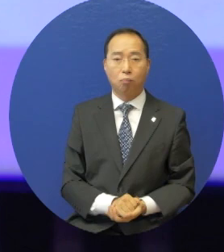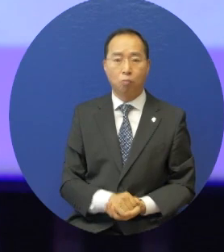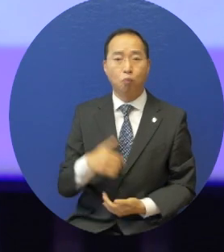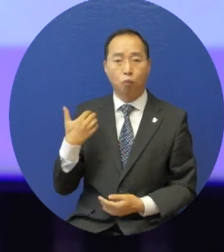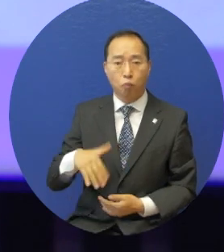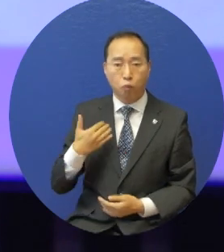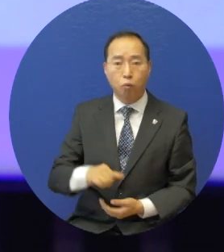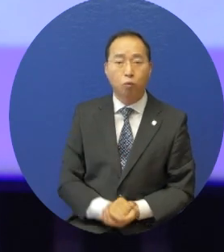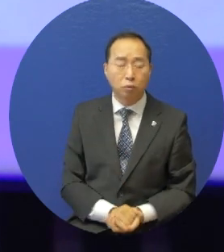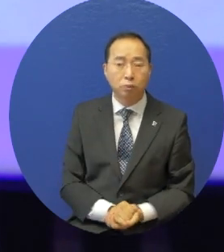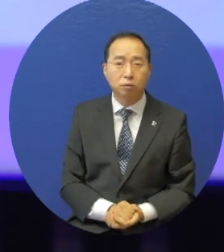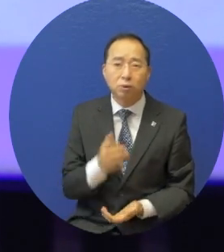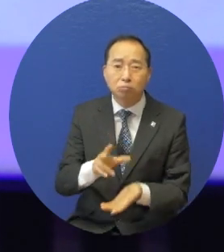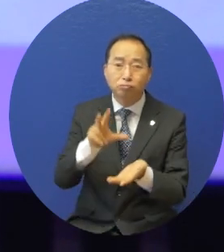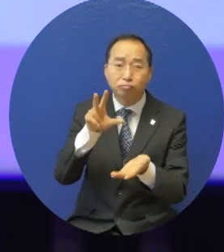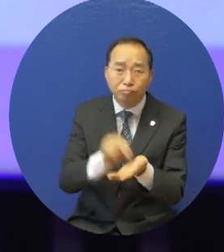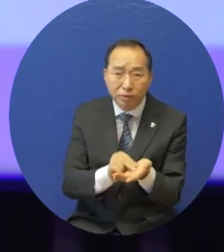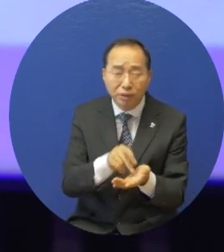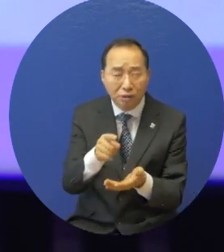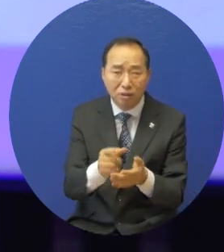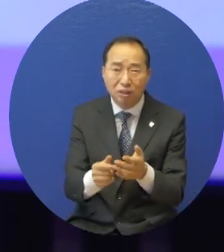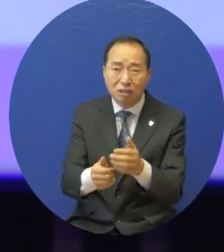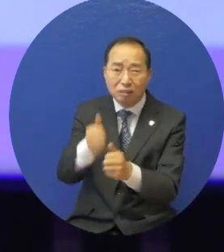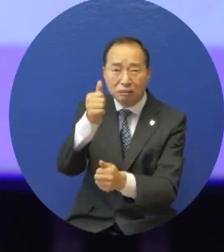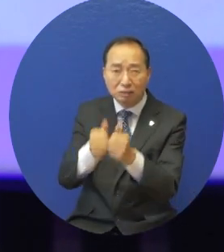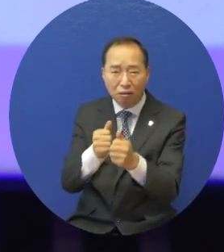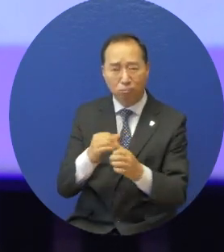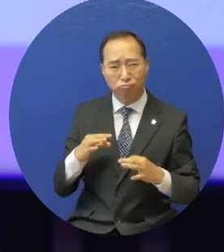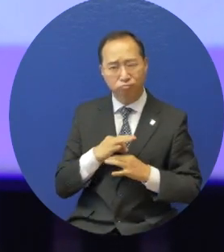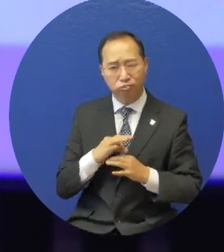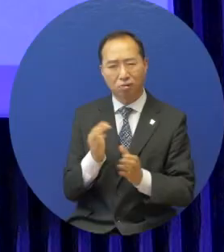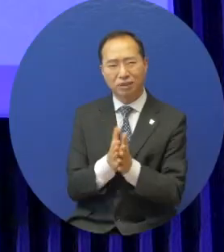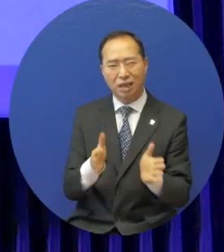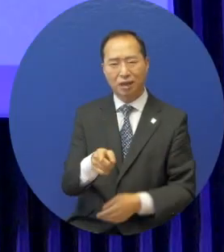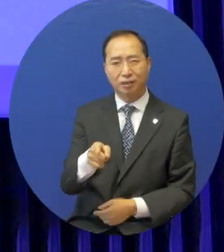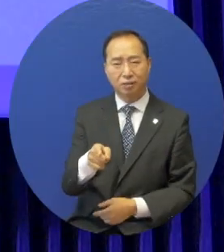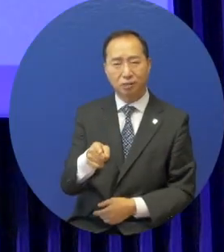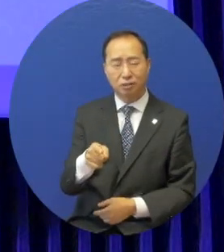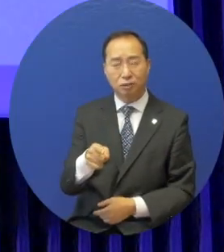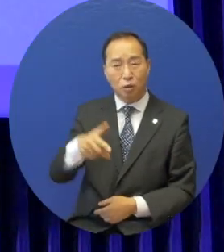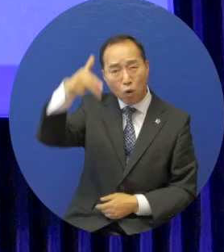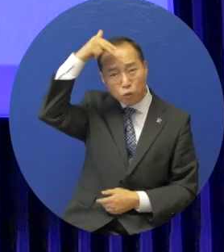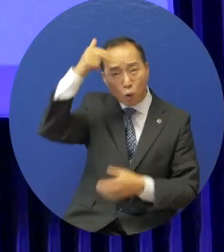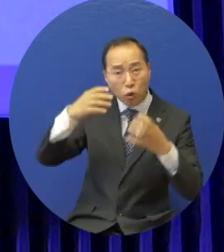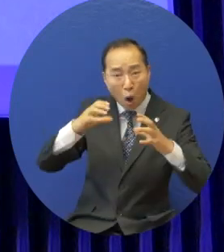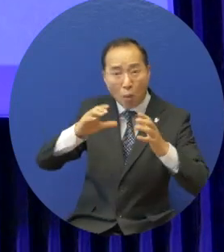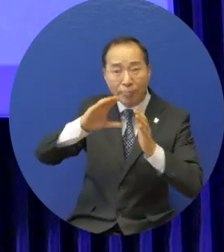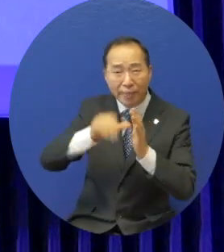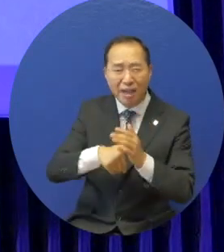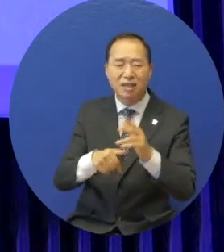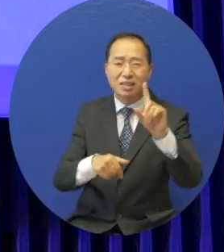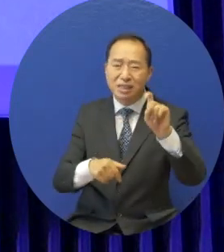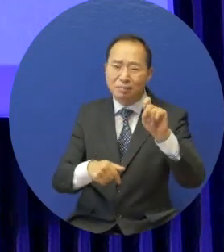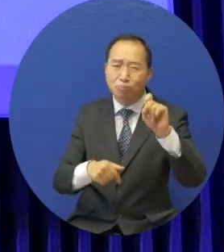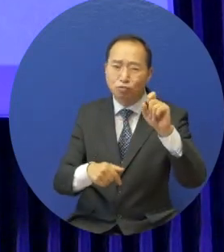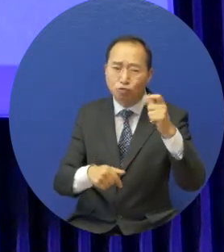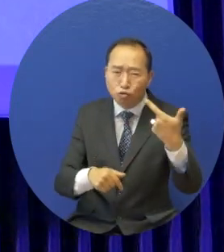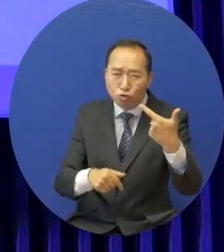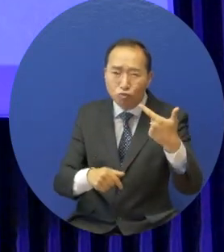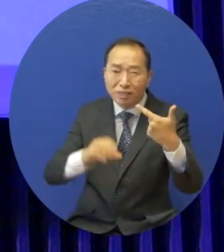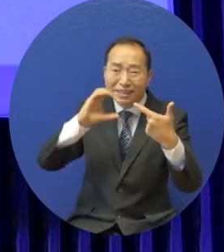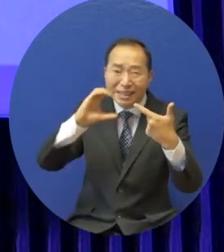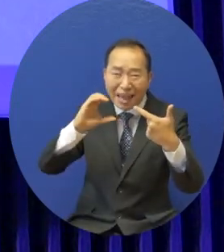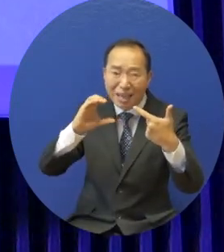문제는 그 시험의 공정성이 훼손되기 시작하면서부터 문제가 되는 거죠. 조선에서는 보통 16세기를 전후해서 이제 나타나기